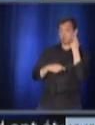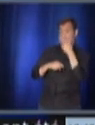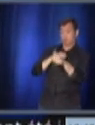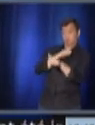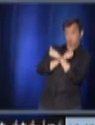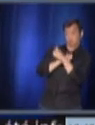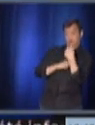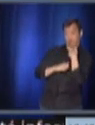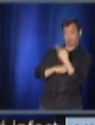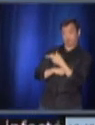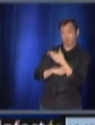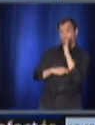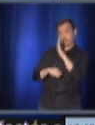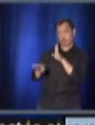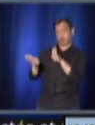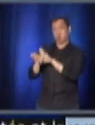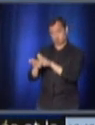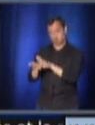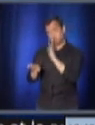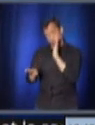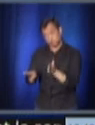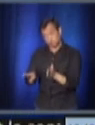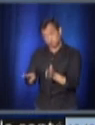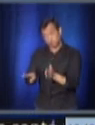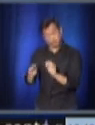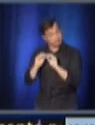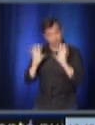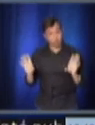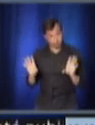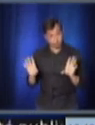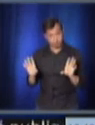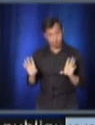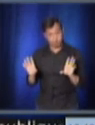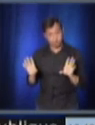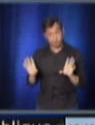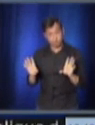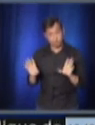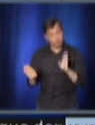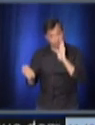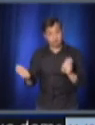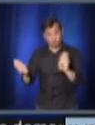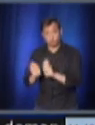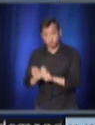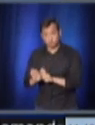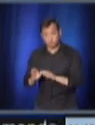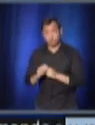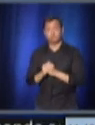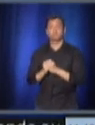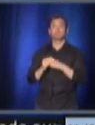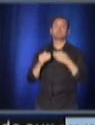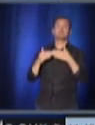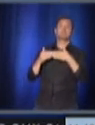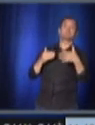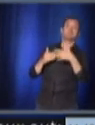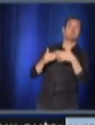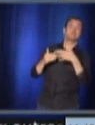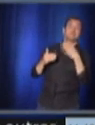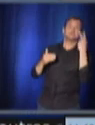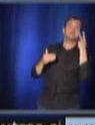les fermer si cela s'avère nécessaire. Ça, c'est très important à comprendre. Ce que je vais faire dans les jours à venir, c'est que